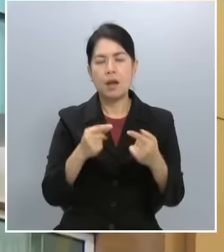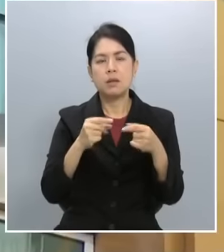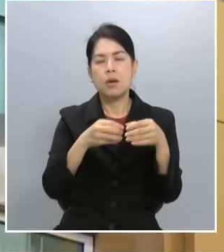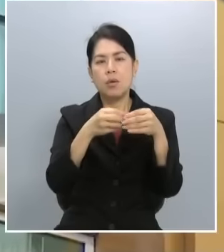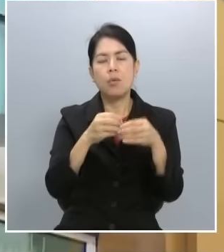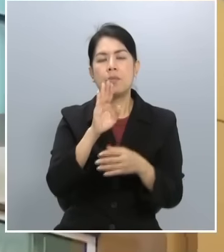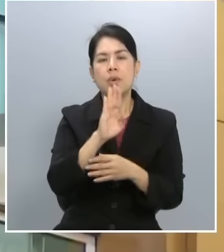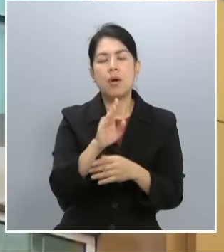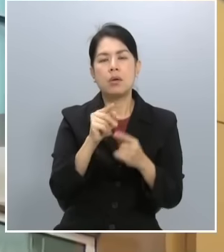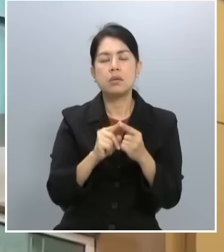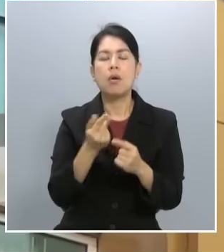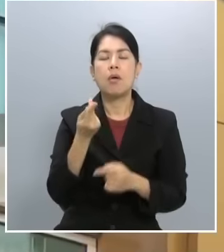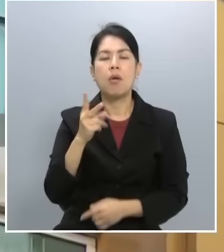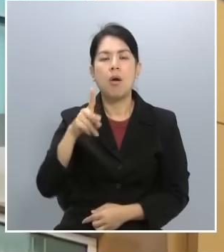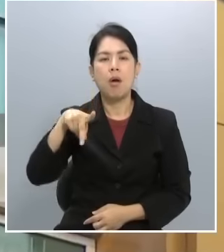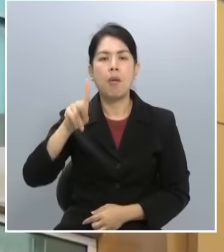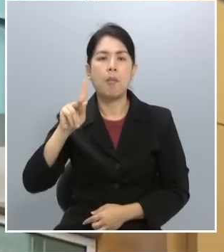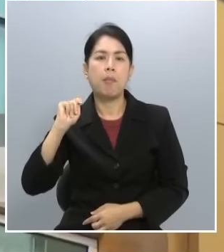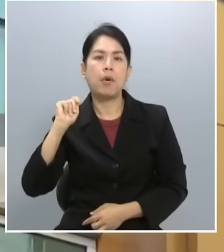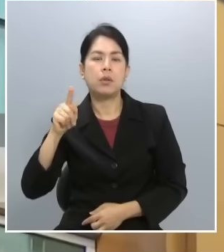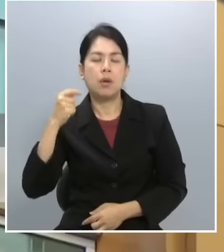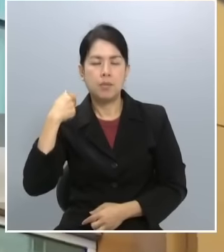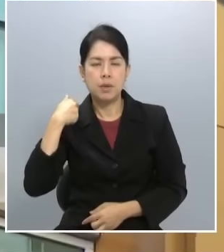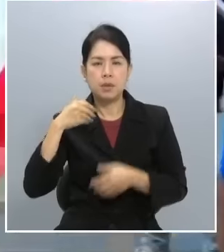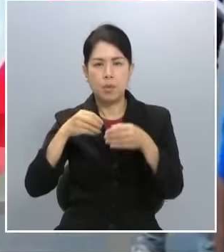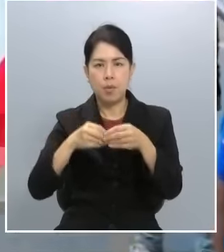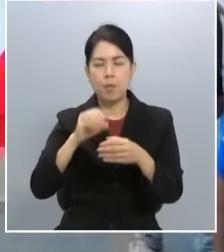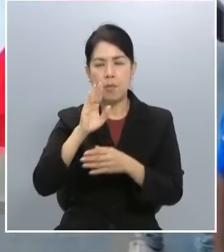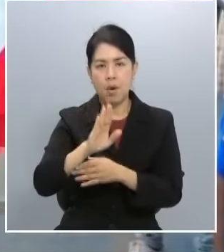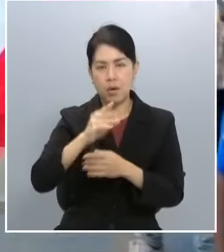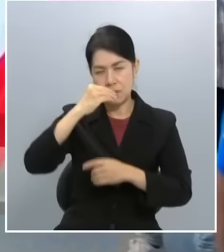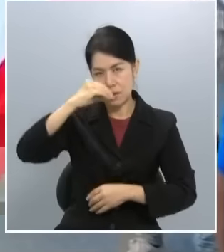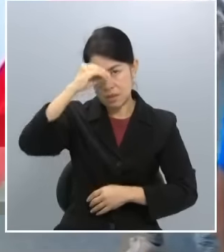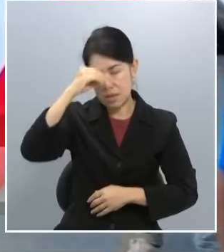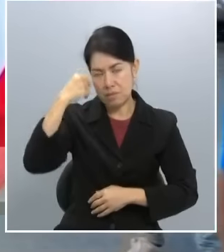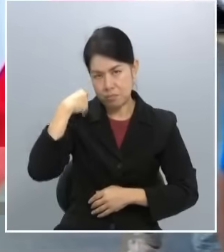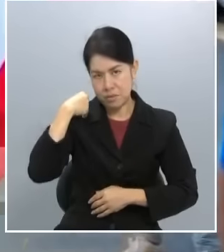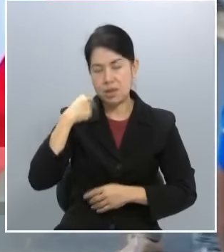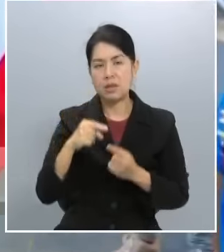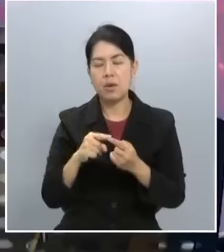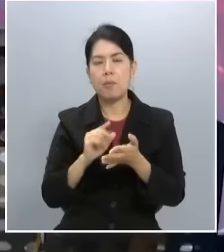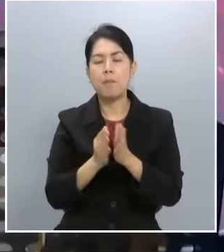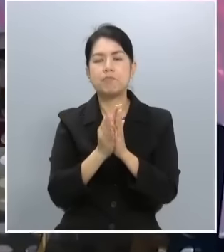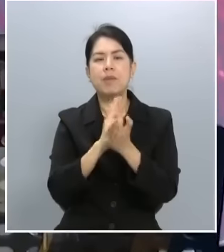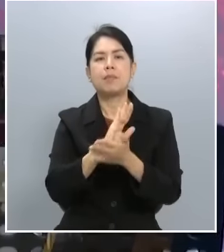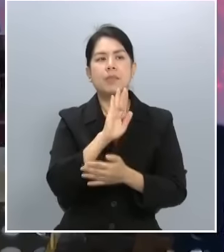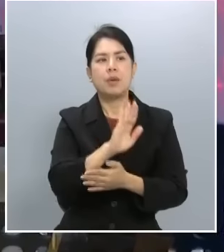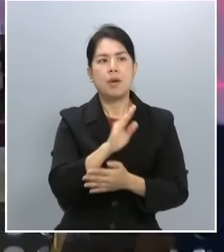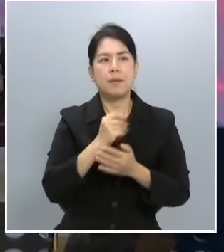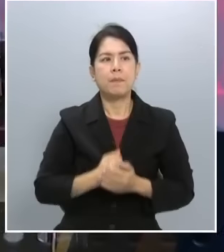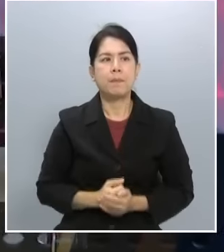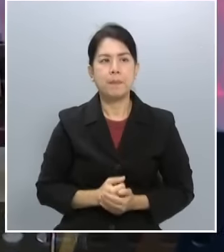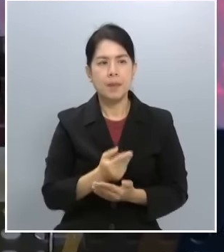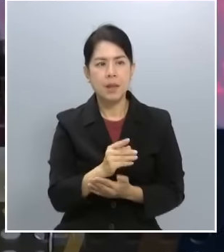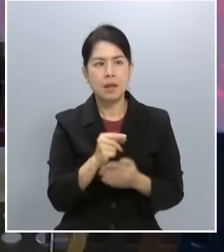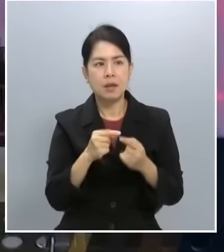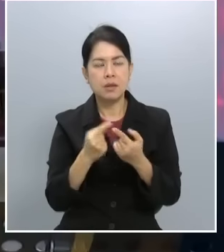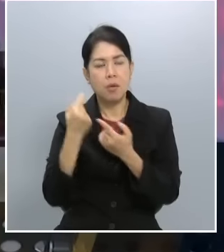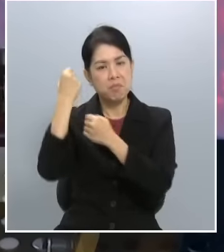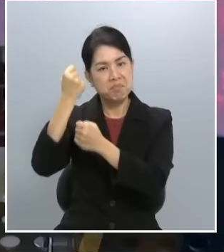ท.เครือข่ายนักศึกษาประชาชนปฏิรูปประเทศไทยซึ่งก่อติดการรักษาตัวของนายทักษิณเมื่อว